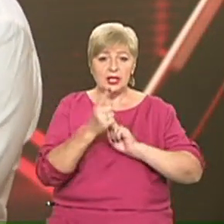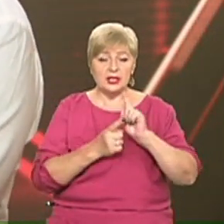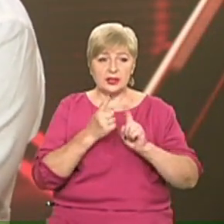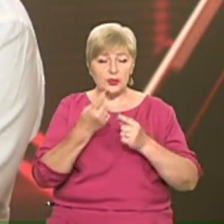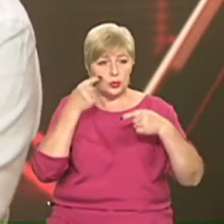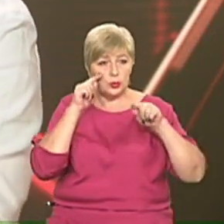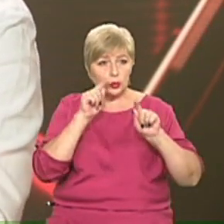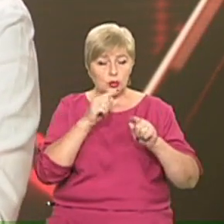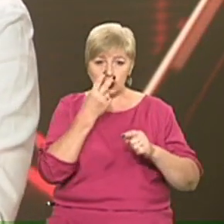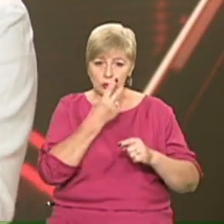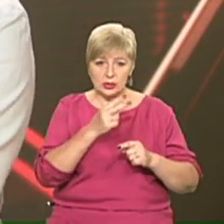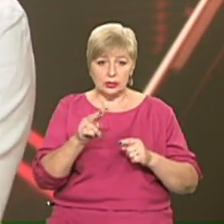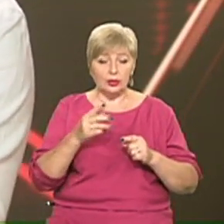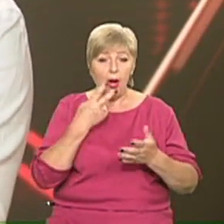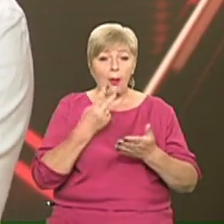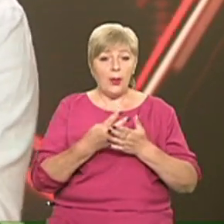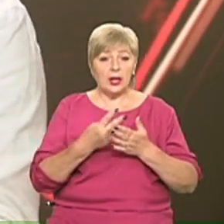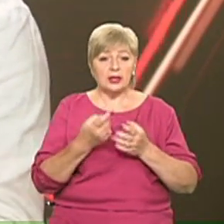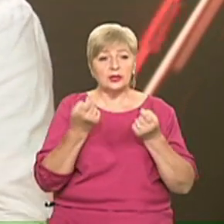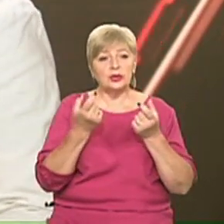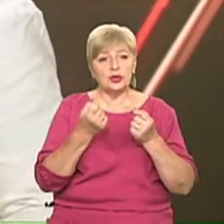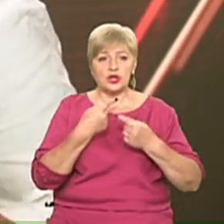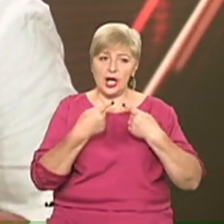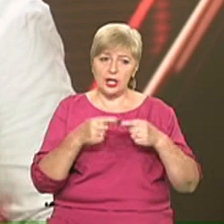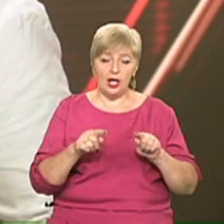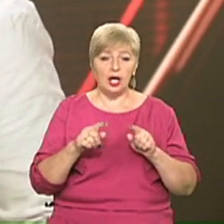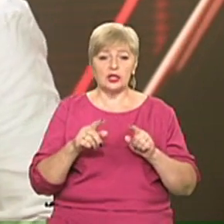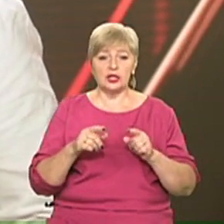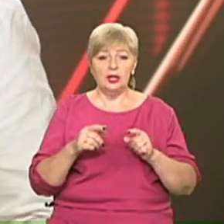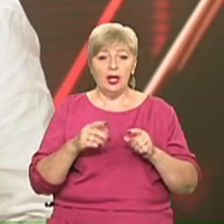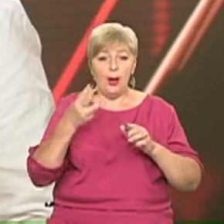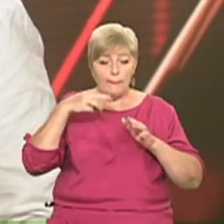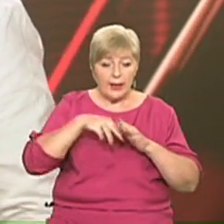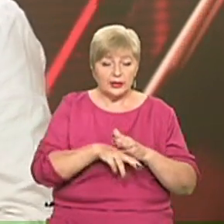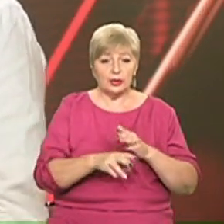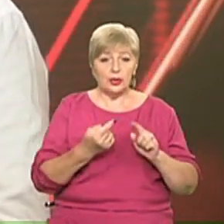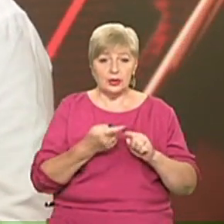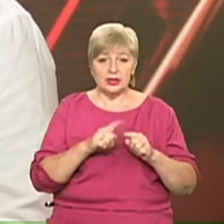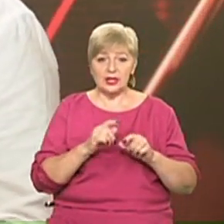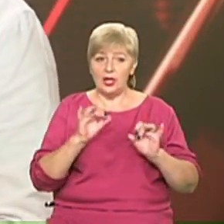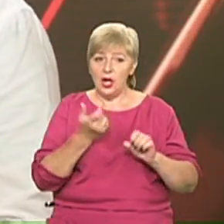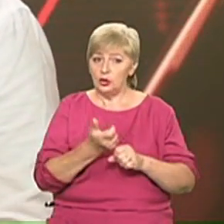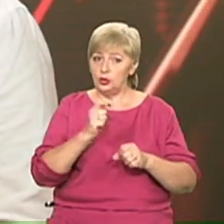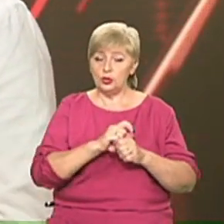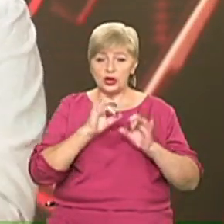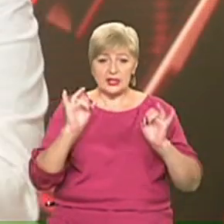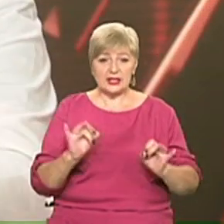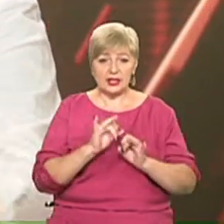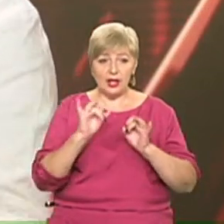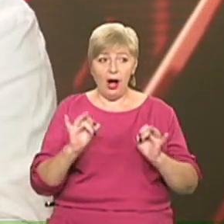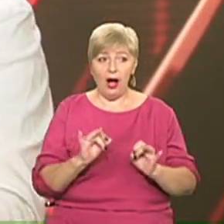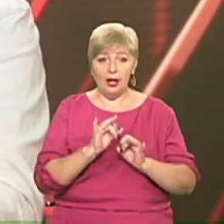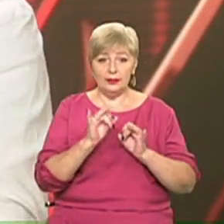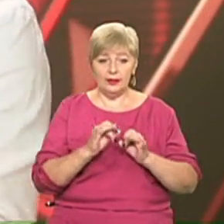точку зору на цей простір, показують його трошечки інакше. Оскільки метро – це дуже цікавий елемент